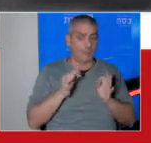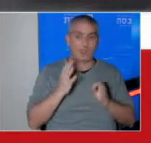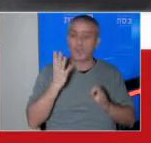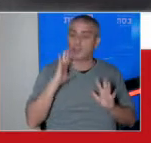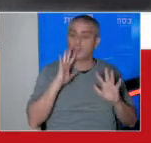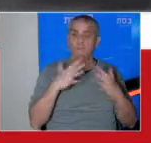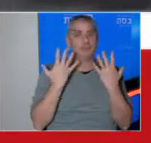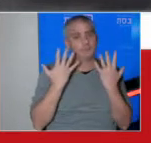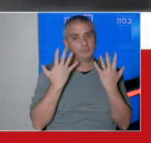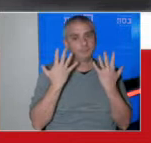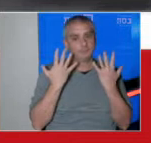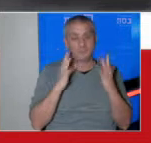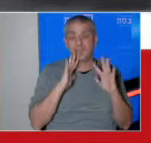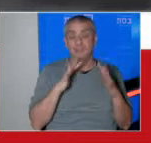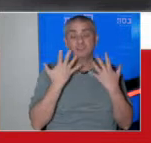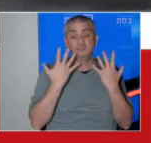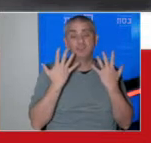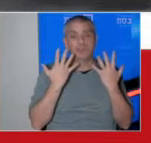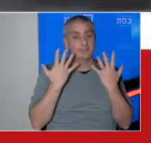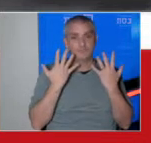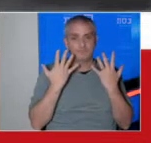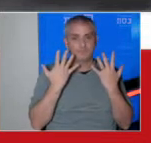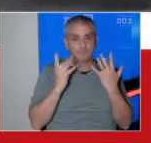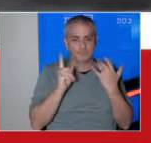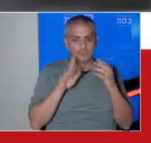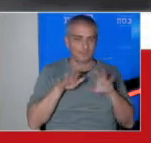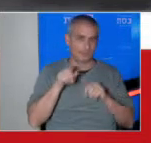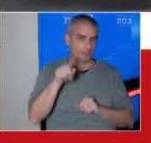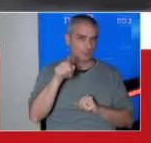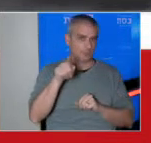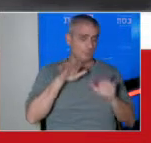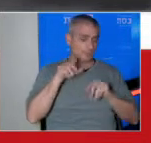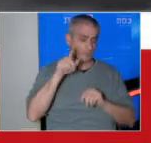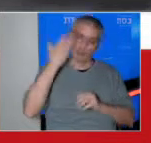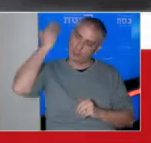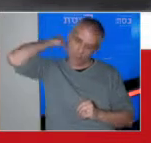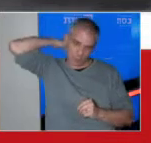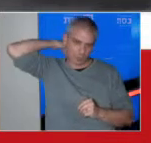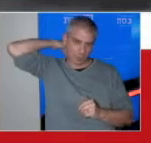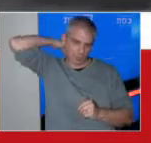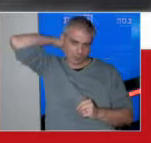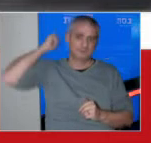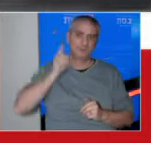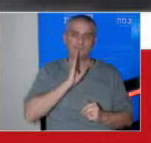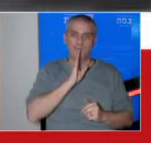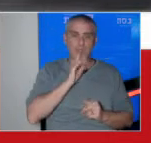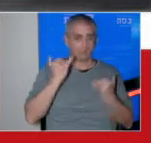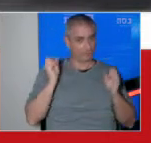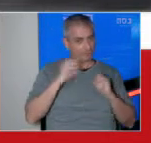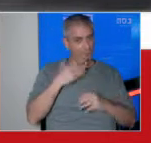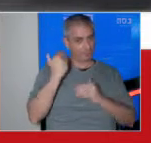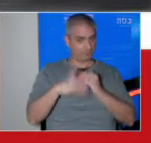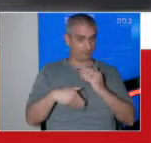במשך 10 שנים, 10 שנים בעניין הזה, זו הממשלה, הממשלות הקודמות. כן. זו הבעיה, לבוא עכשיו